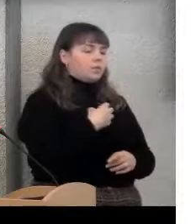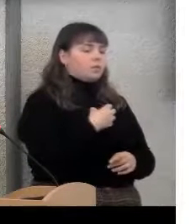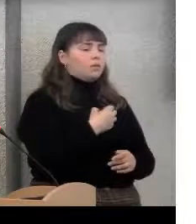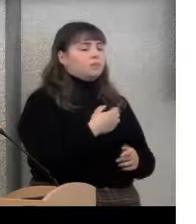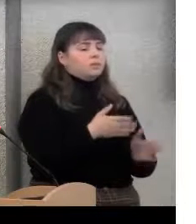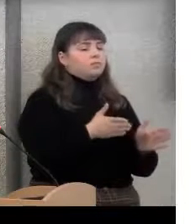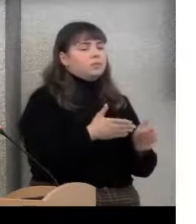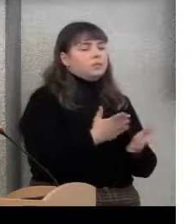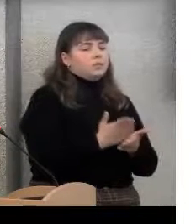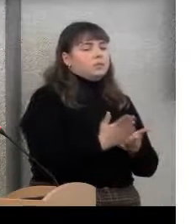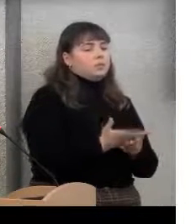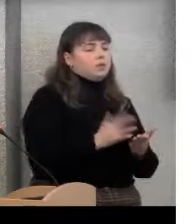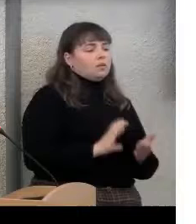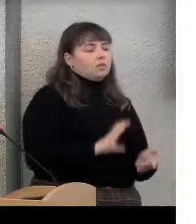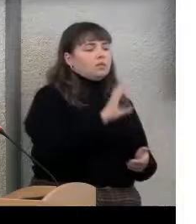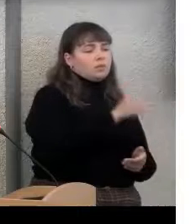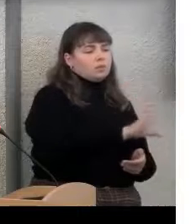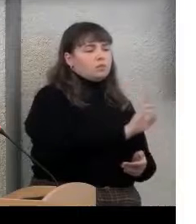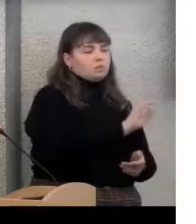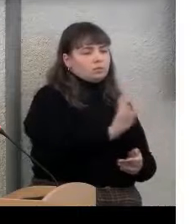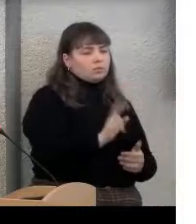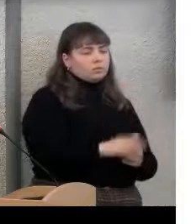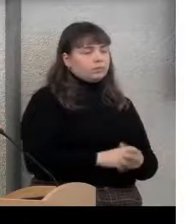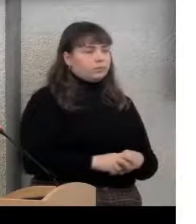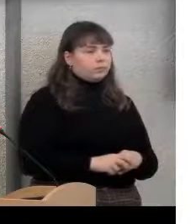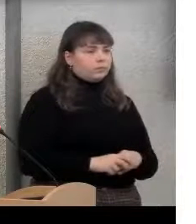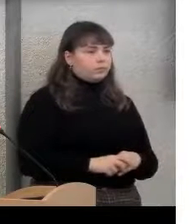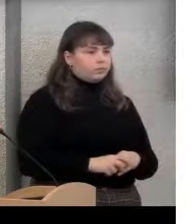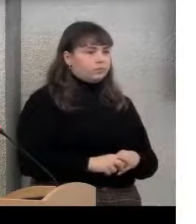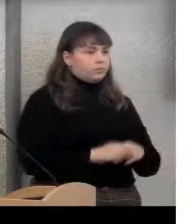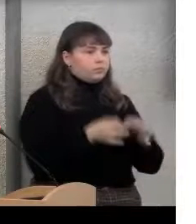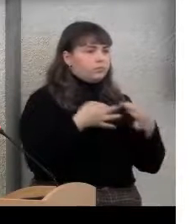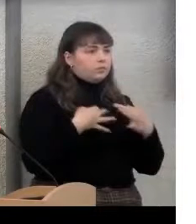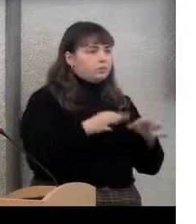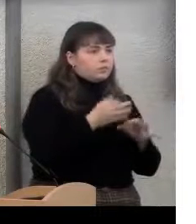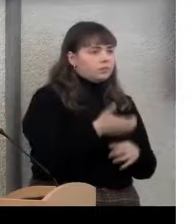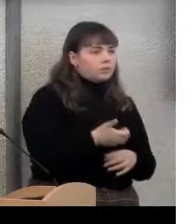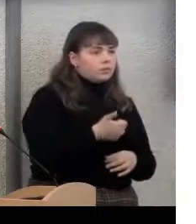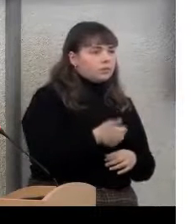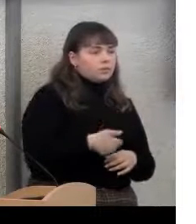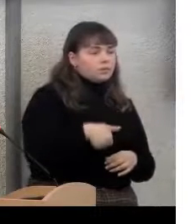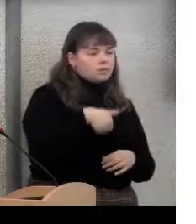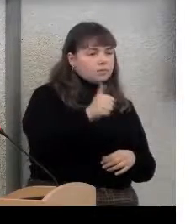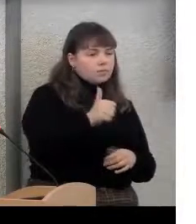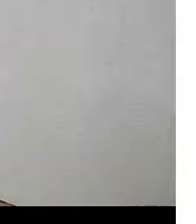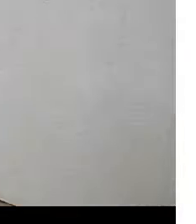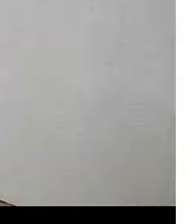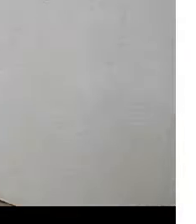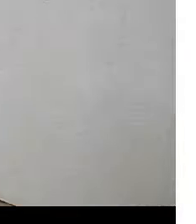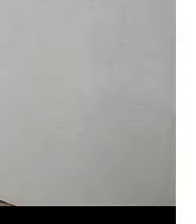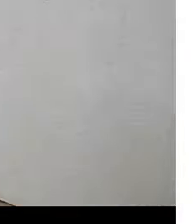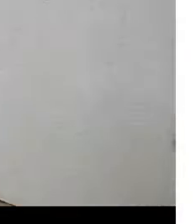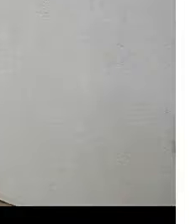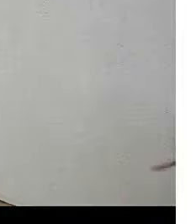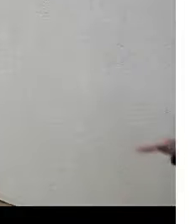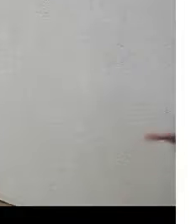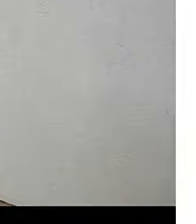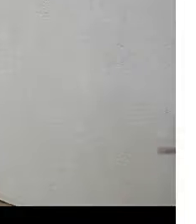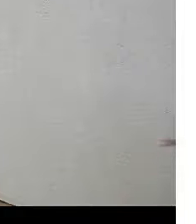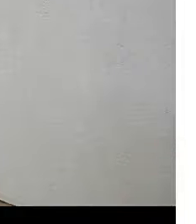dalis yra investuotojai, todėl siūlome gerinti jų teisinę aplinką,